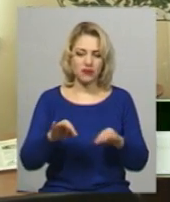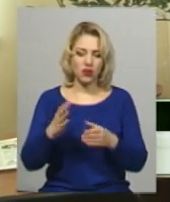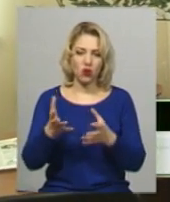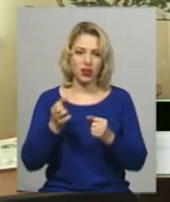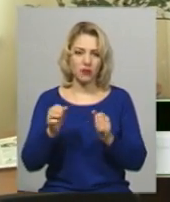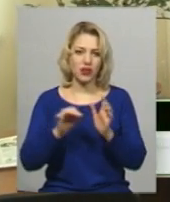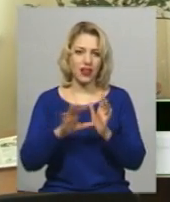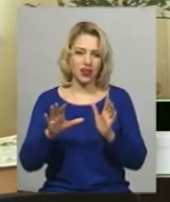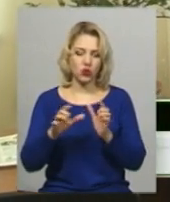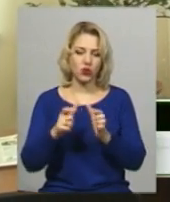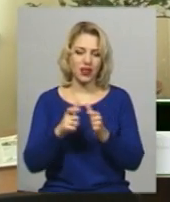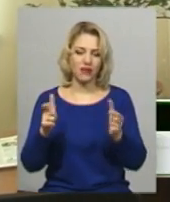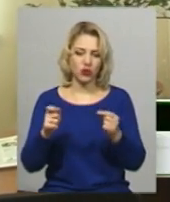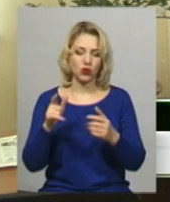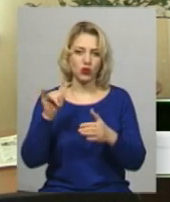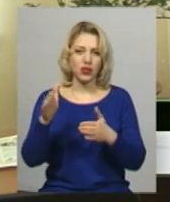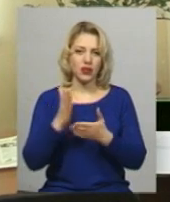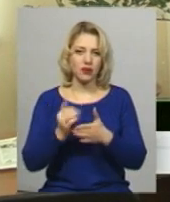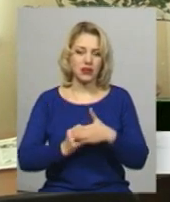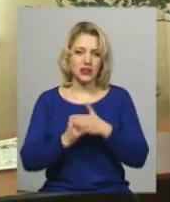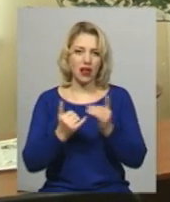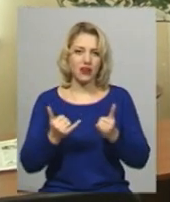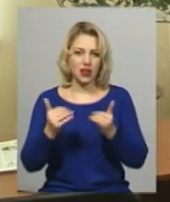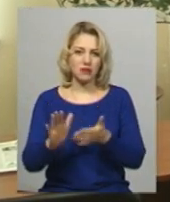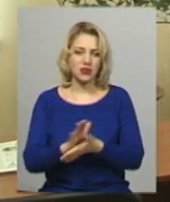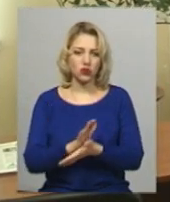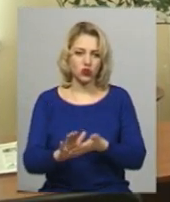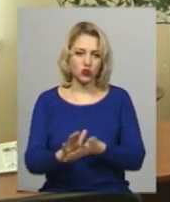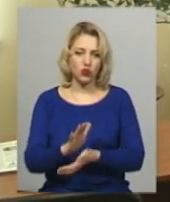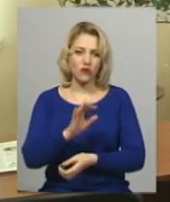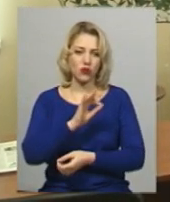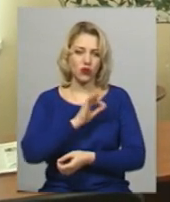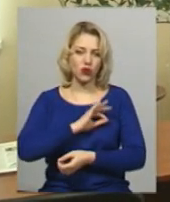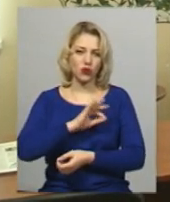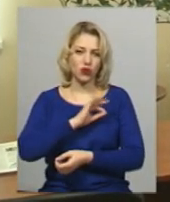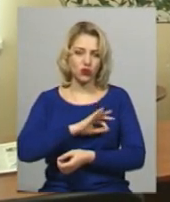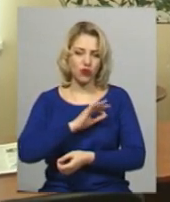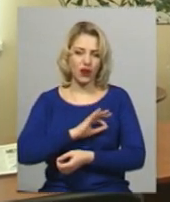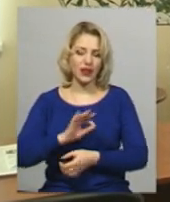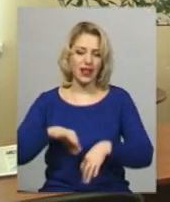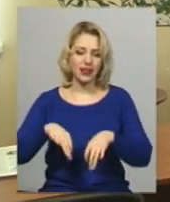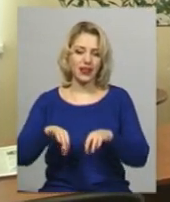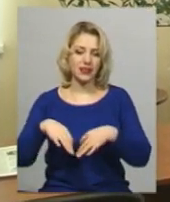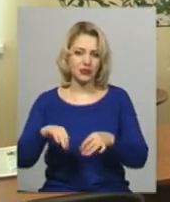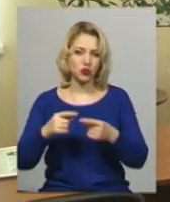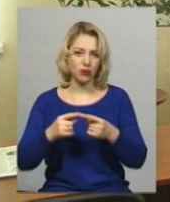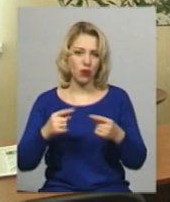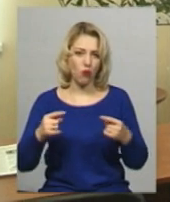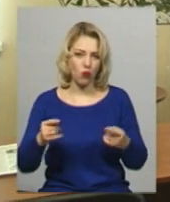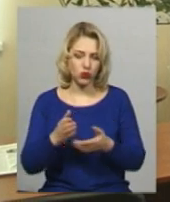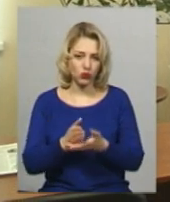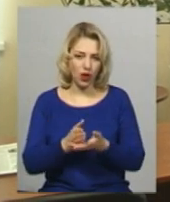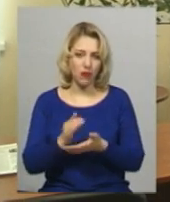для безкоштовного користування транспортними послугами. Вони будуть пред'являти